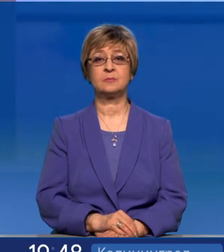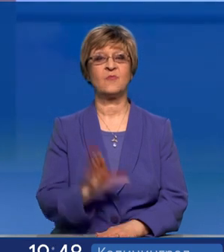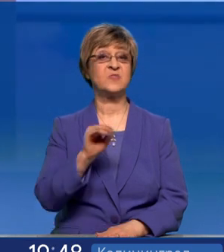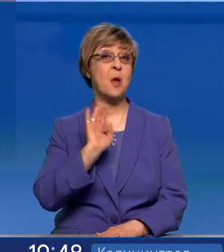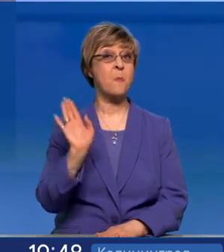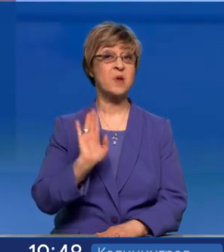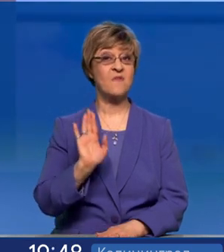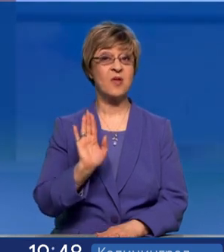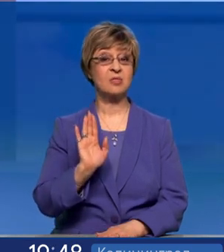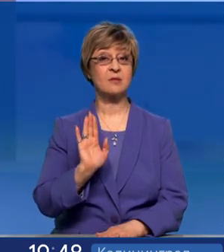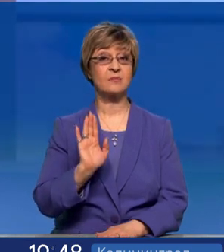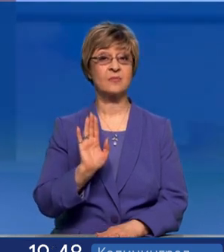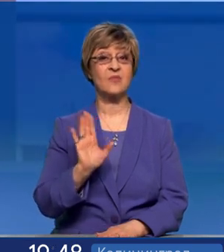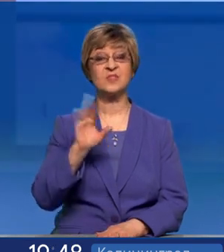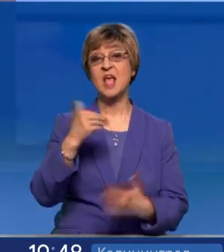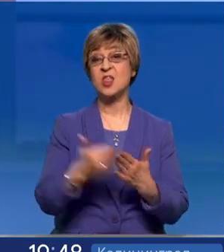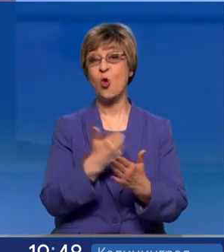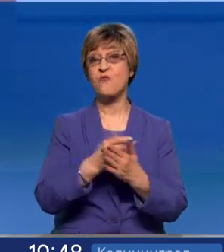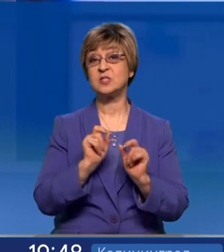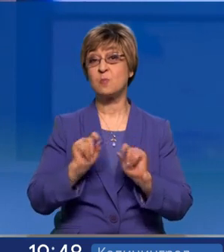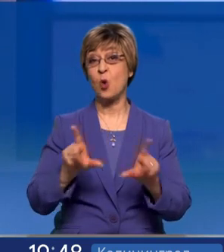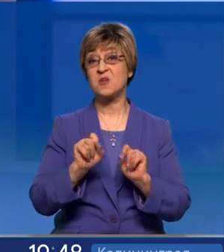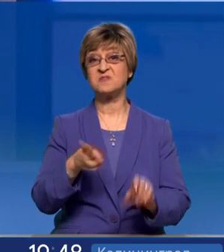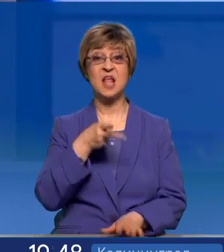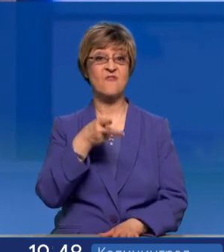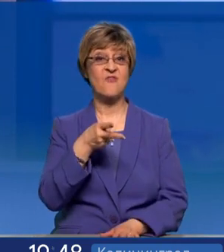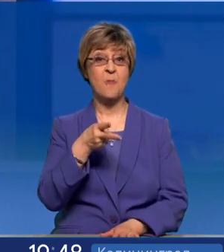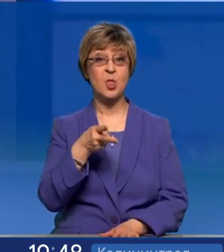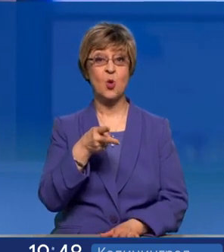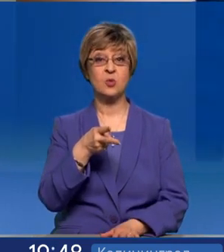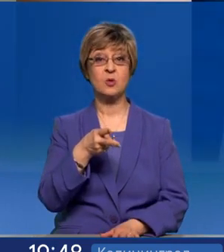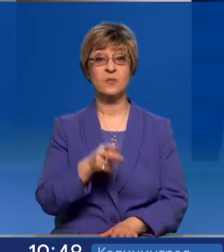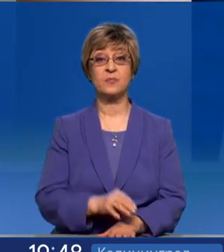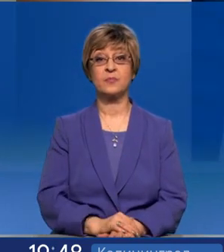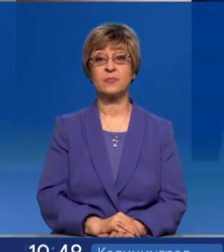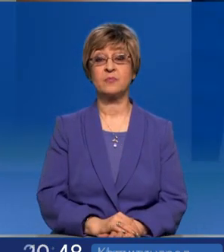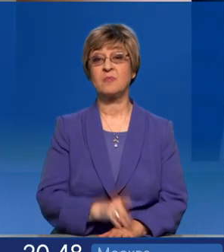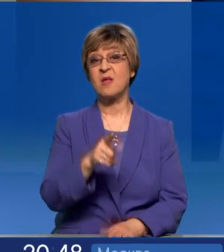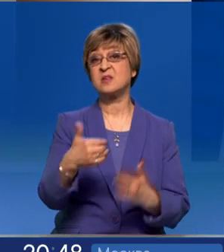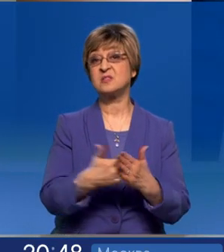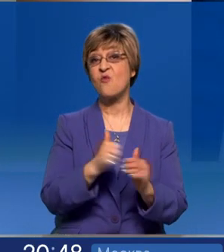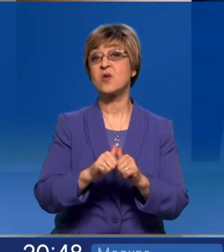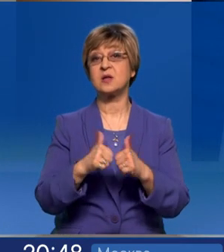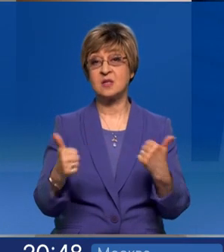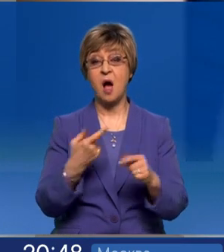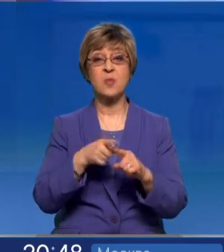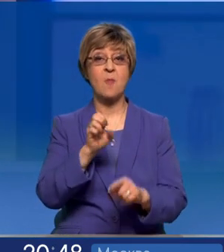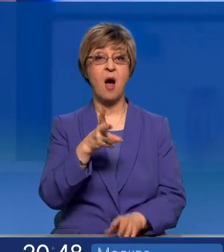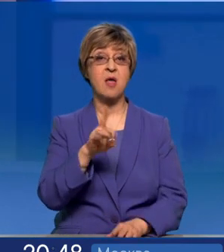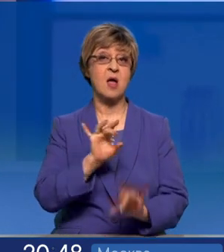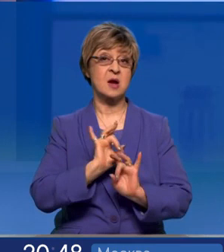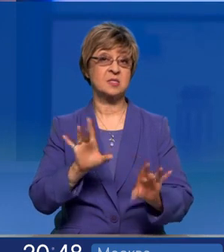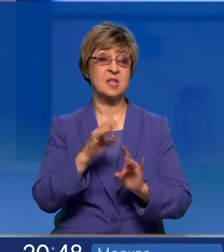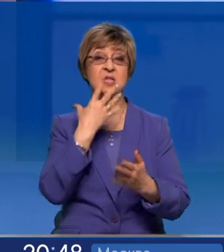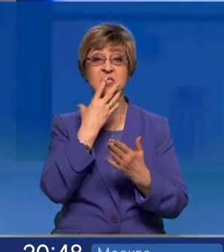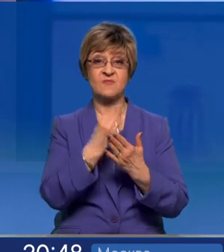и шоу «Кости». Все новости блогеров за 2 минуты. Кореш и Акулич снова расстались. Об этом Аня рассказала на своем недавнем